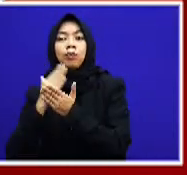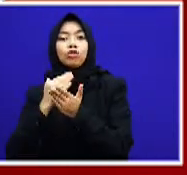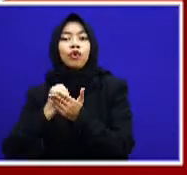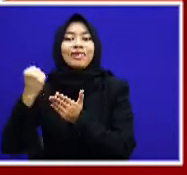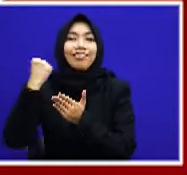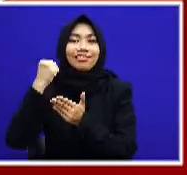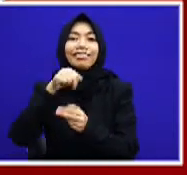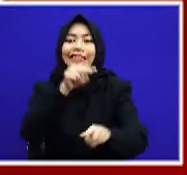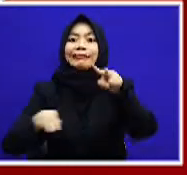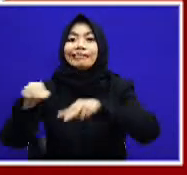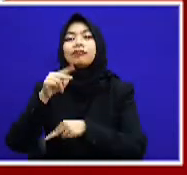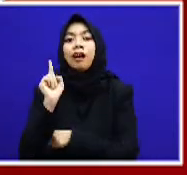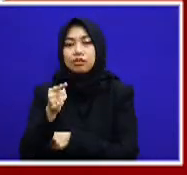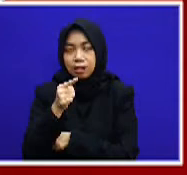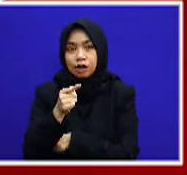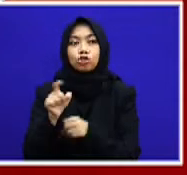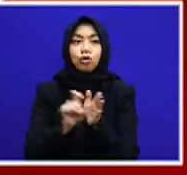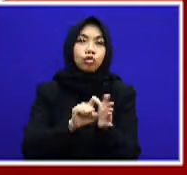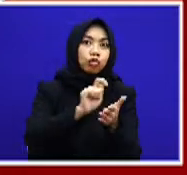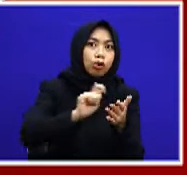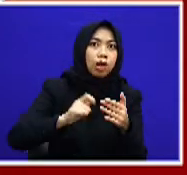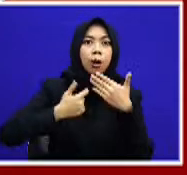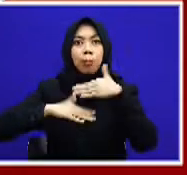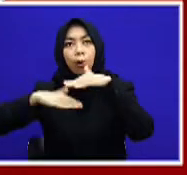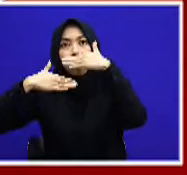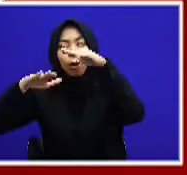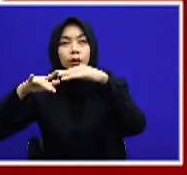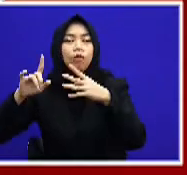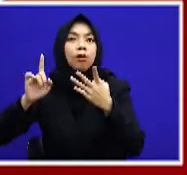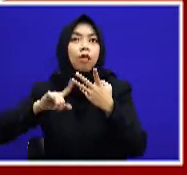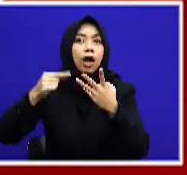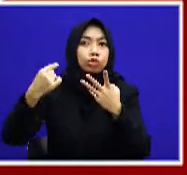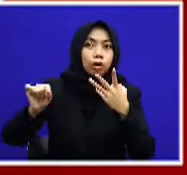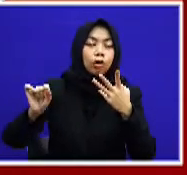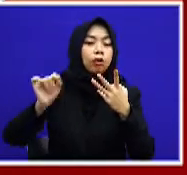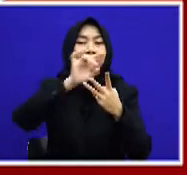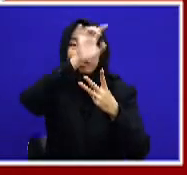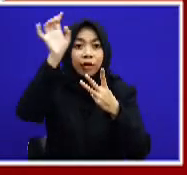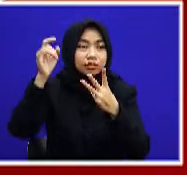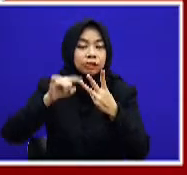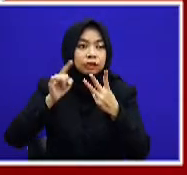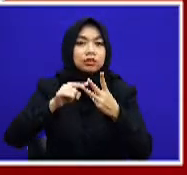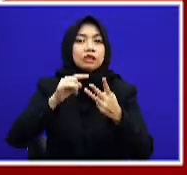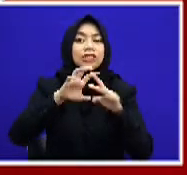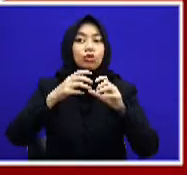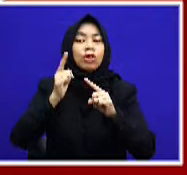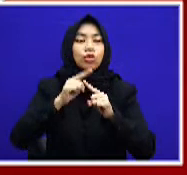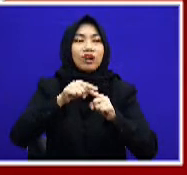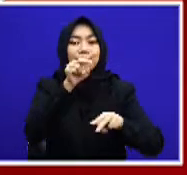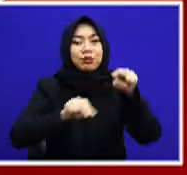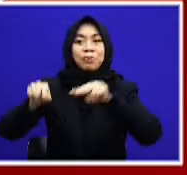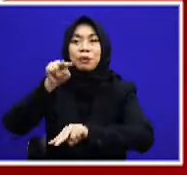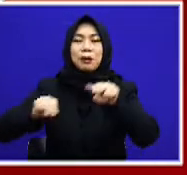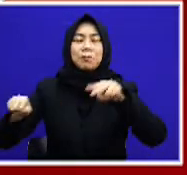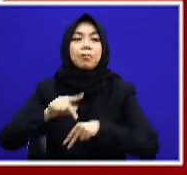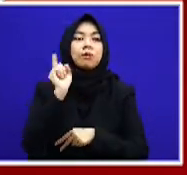3M-nya. Apakah itu sekolah, mall, kantor, dan seterusnya, itu harus ada satgasnya. Dengan adanya satgas